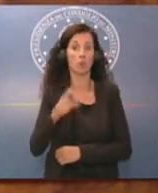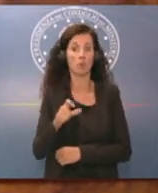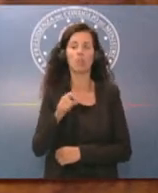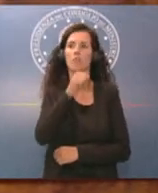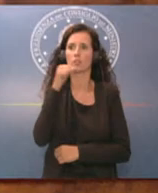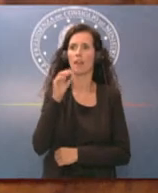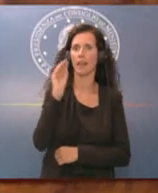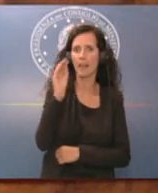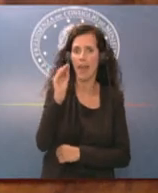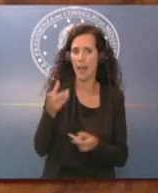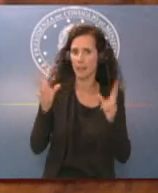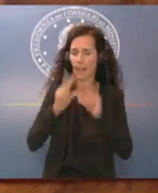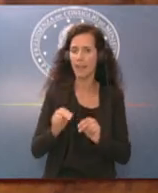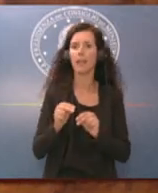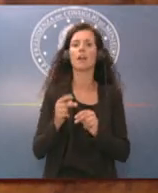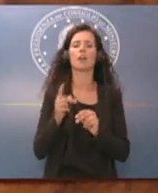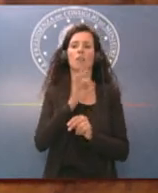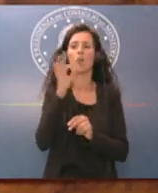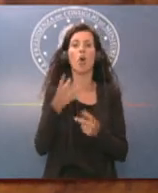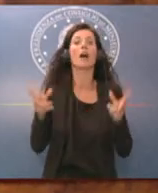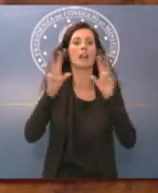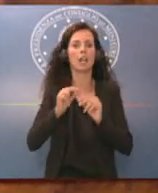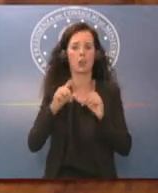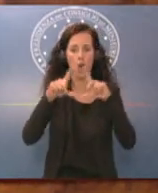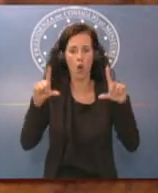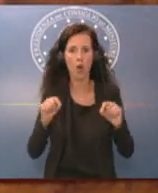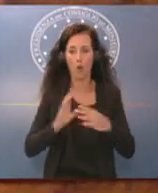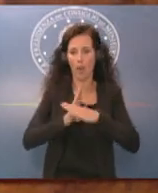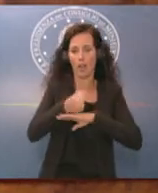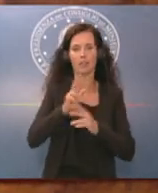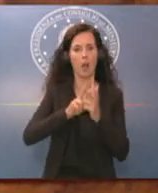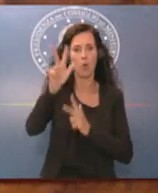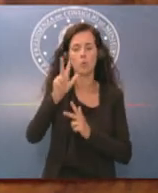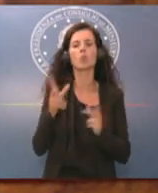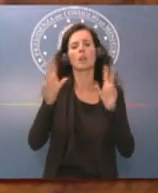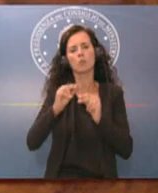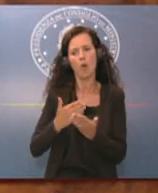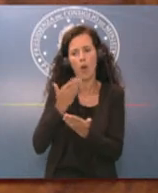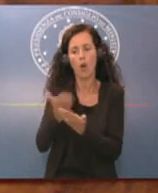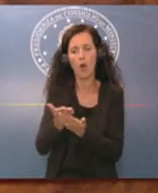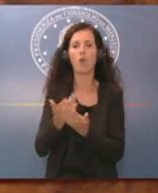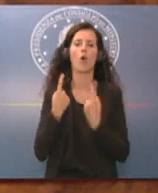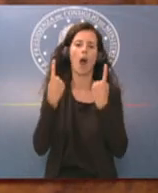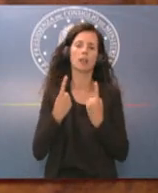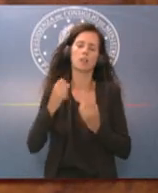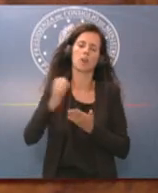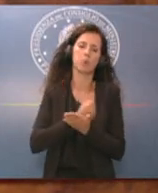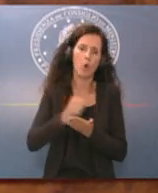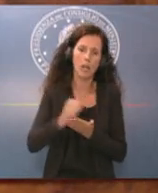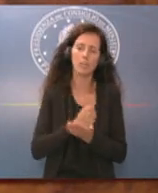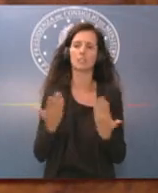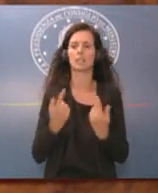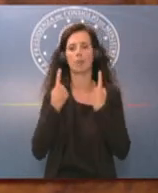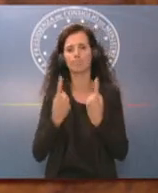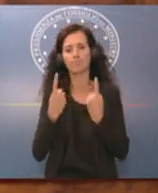dovendo rinnovare ogni volta che si entra in un nuovo comune, dovendo rinnovare le richieste qui con una burocrazia, con